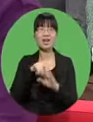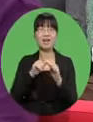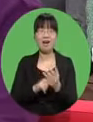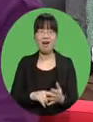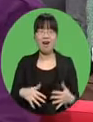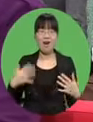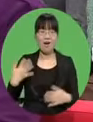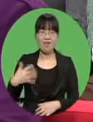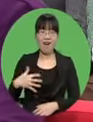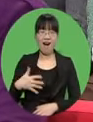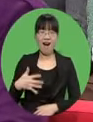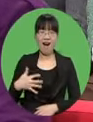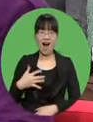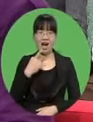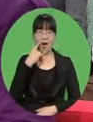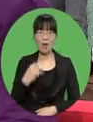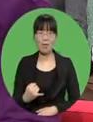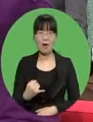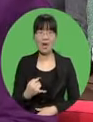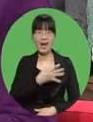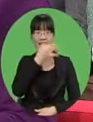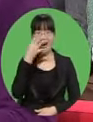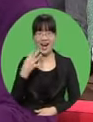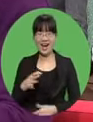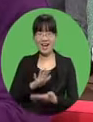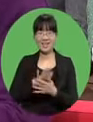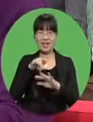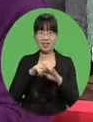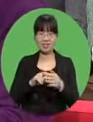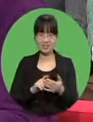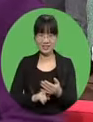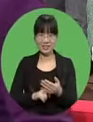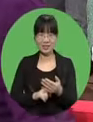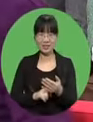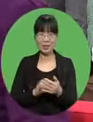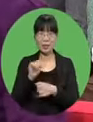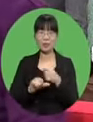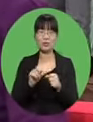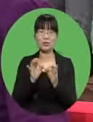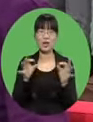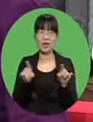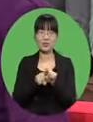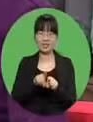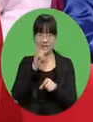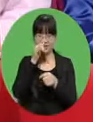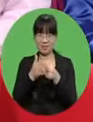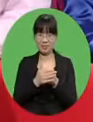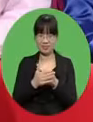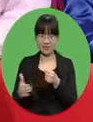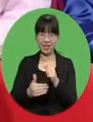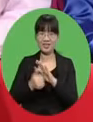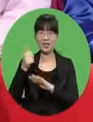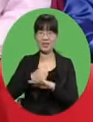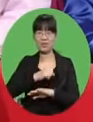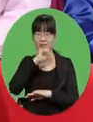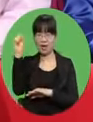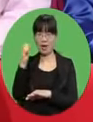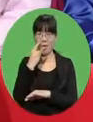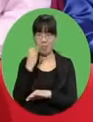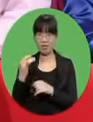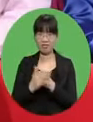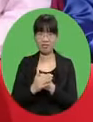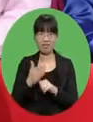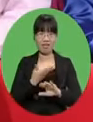와! 엄마랑 신나게 막 흔든 그 열정이 5년간 함께 녹아있었기 때문에 성공한 거예요. 아, 그리고 역시 엄마라서 다른